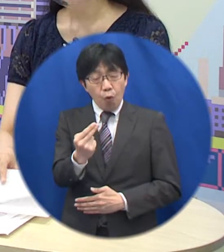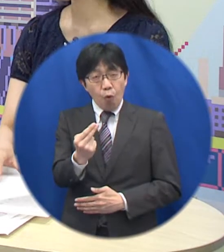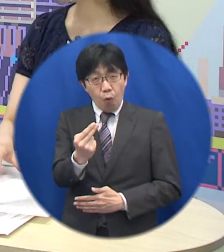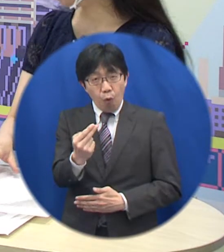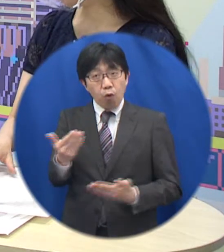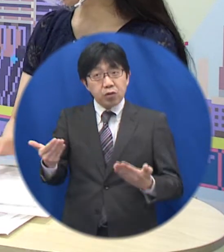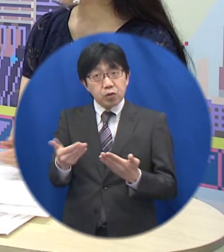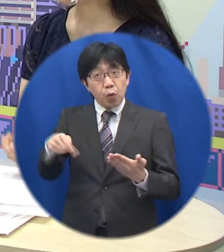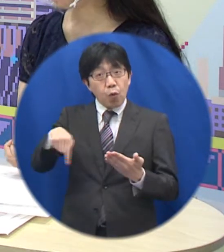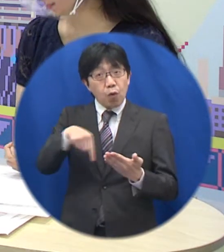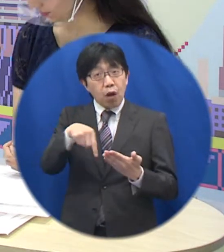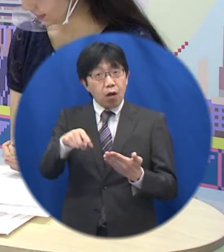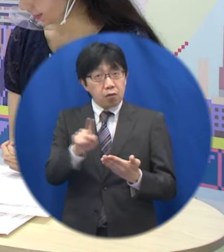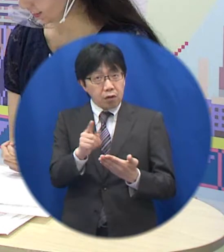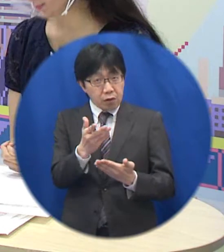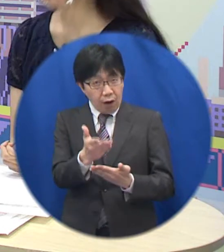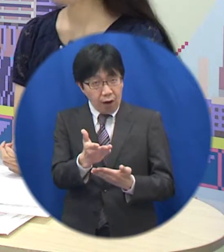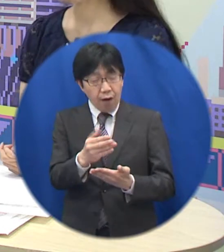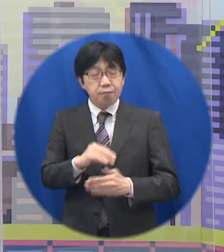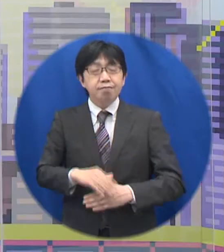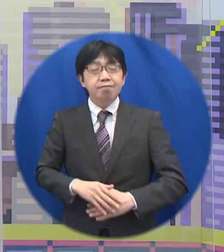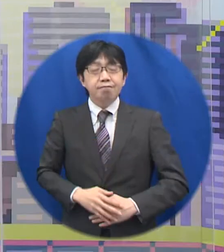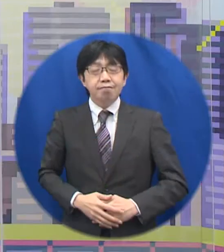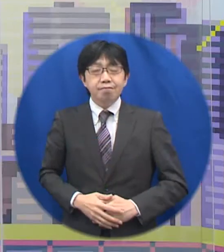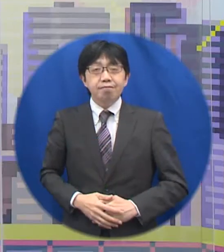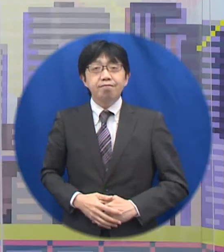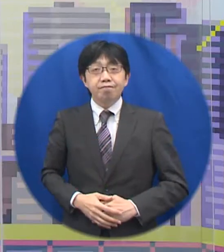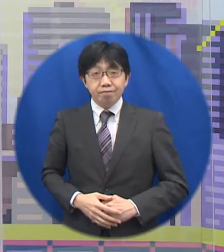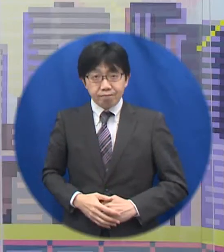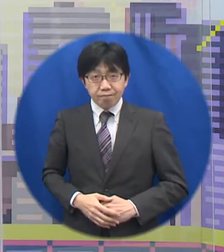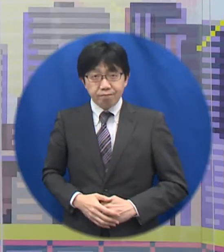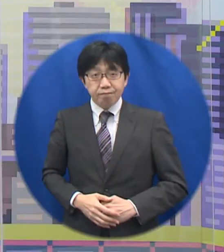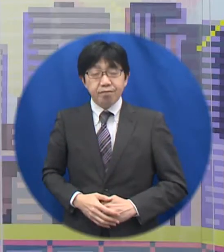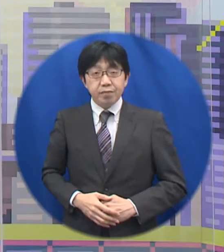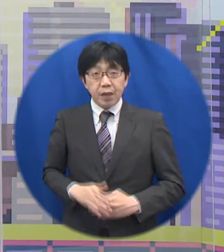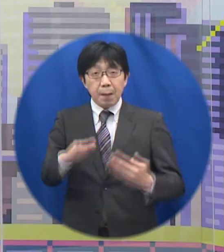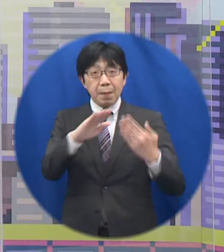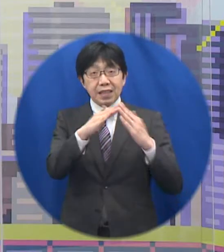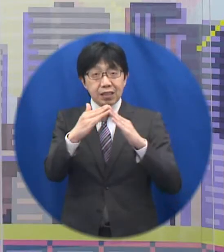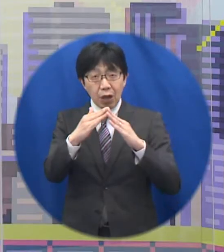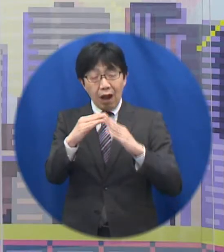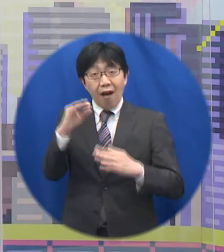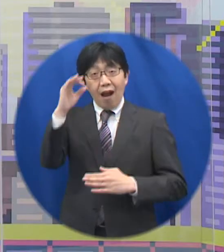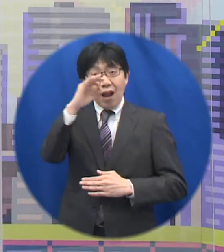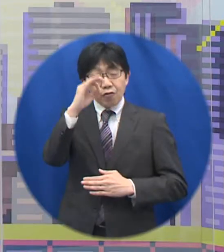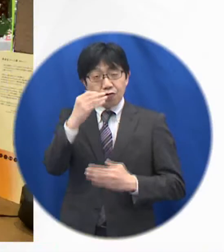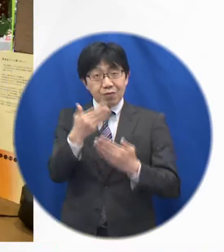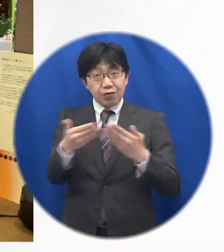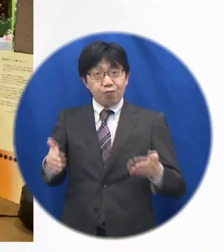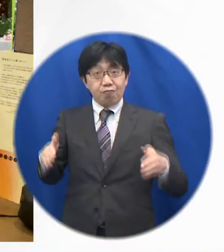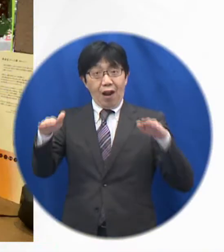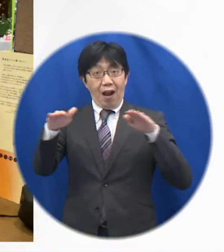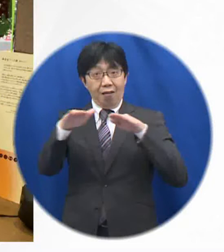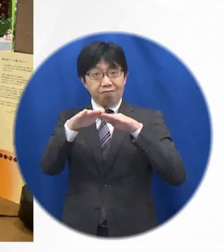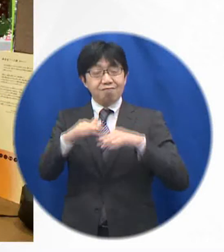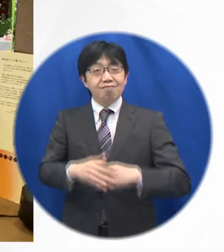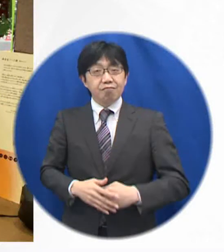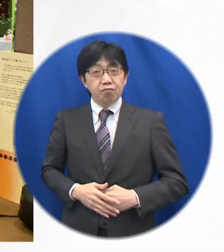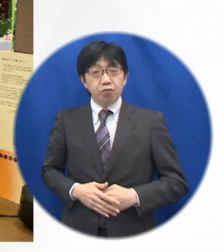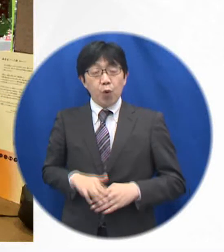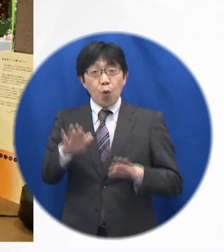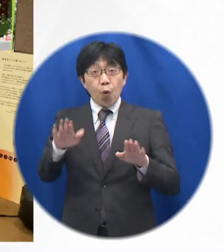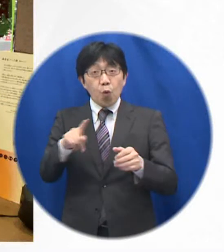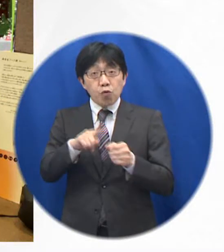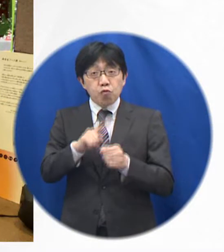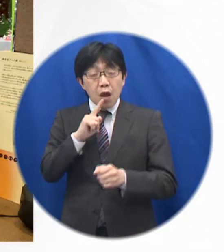てご紹介をお願いいたします。はい、 まずは街角回遊美術館です。今年